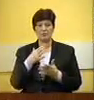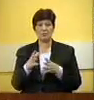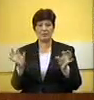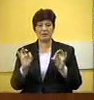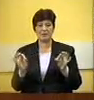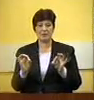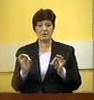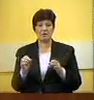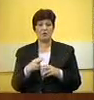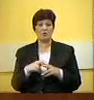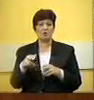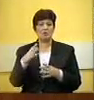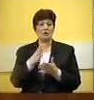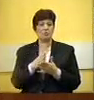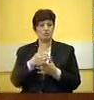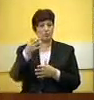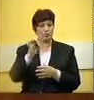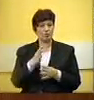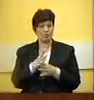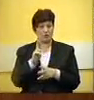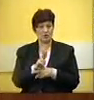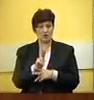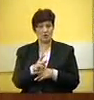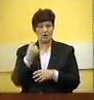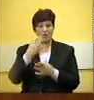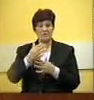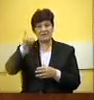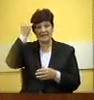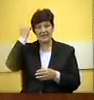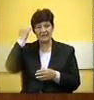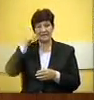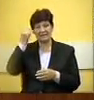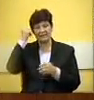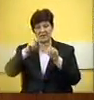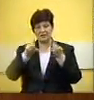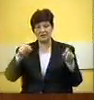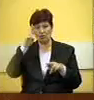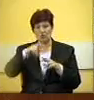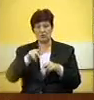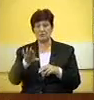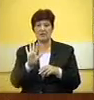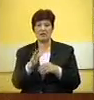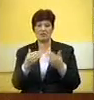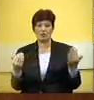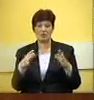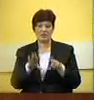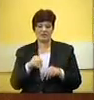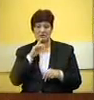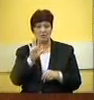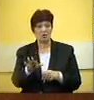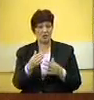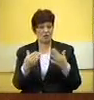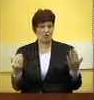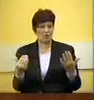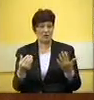Mi smo bili spremni da podržavamo da 100% bude država, ali ako već je sekretar i sekretarijat odlučio da to daje takav model, mi prihvatamo i